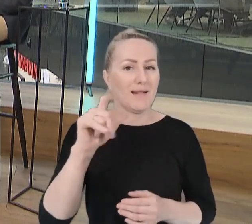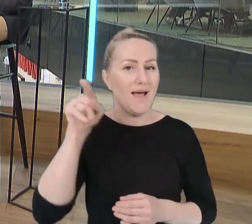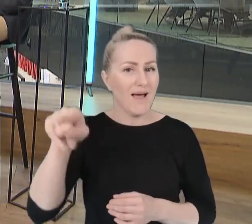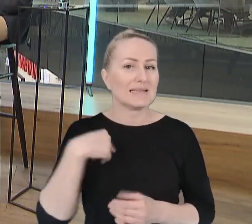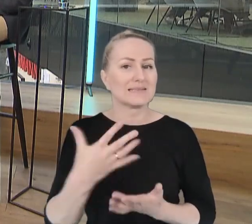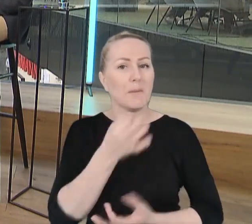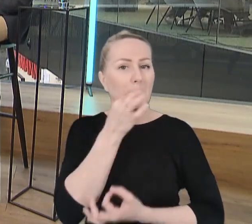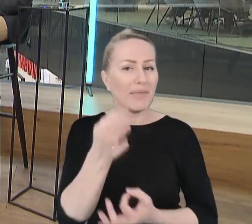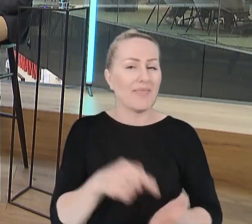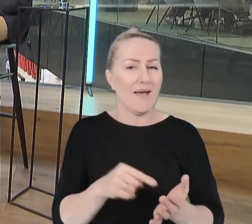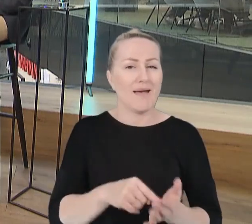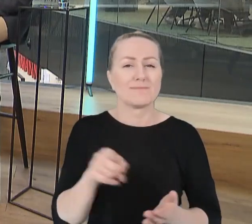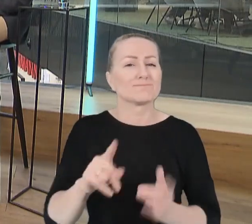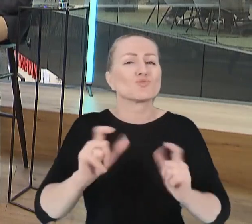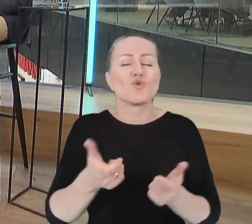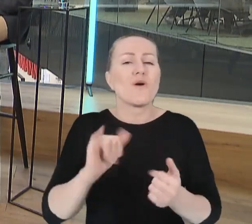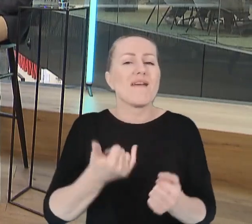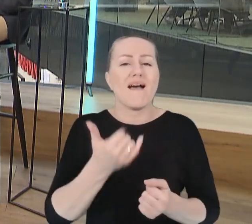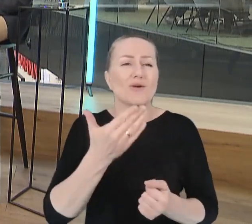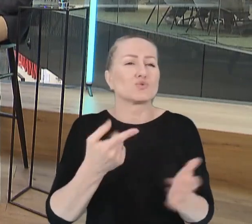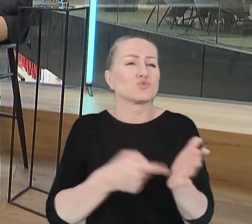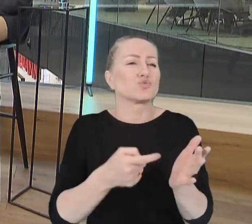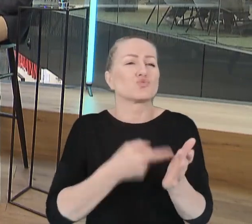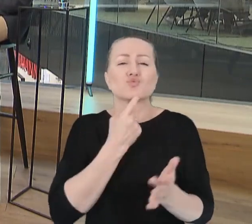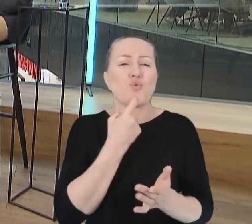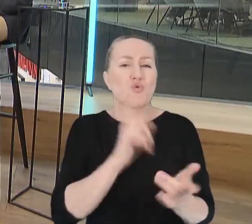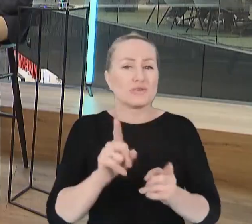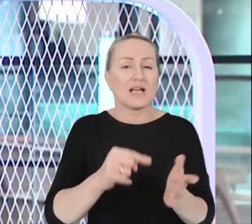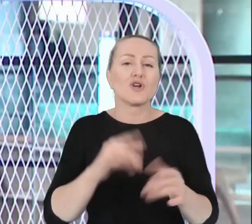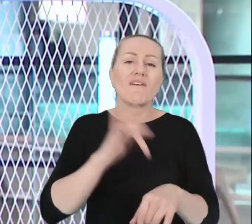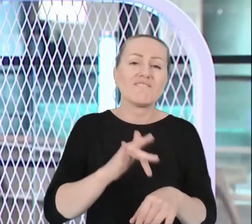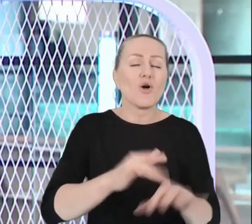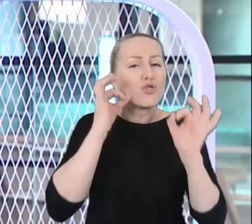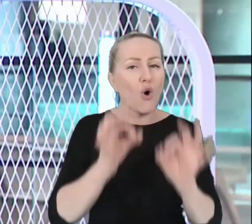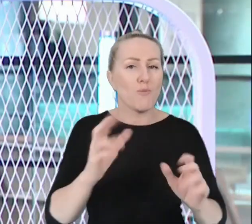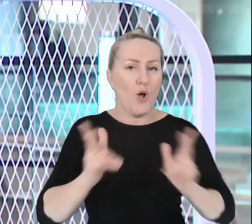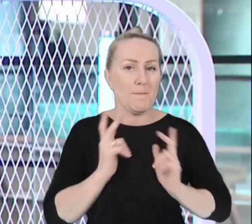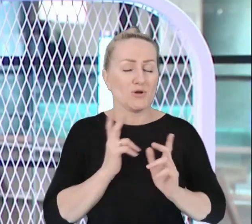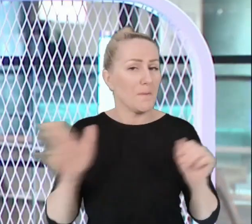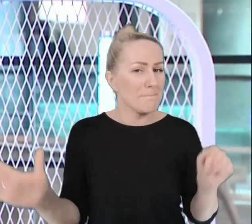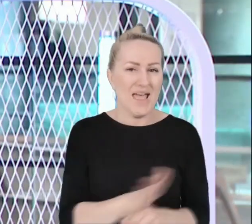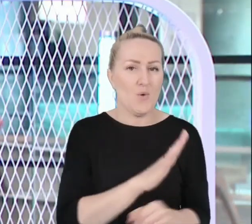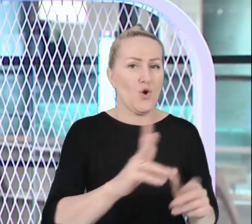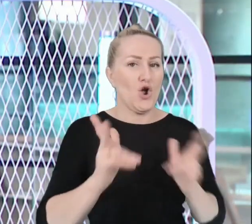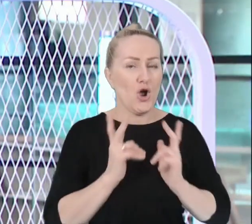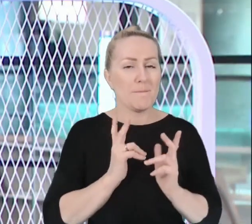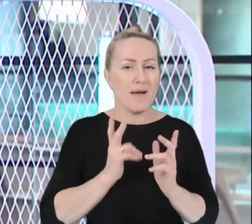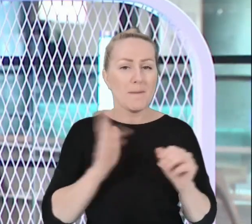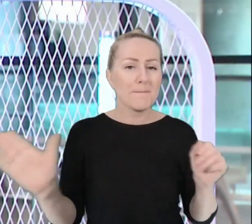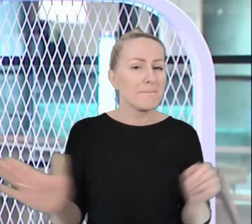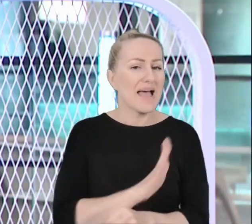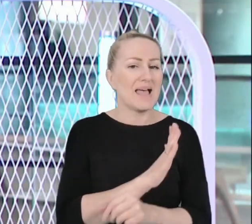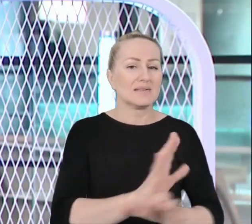tutaj skuteczny, efektywny odpoczynek. Strasznie to brzmi, ale chciałabym pełen, tak? Jakby taki whole, taki